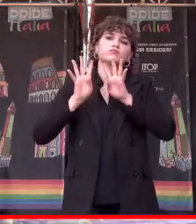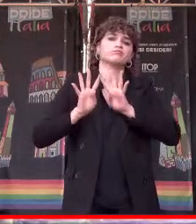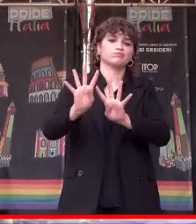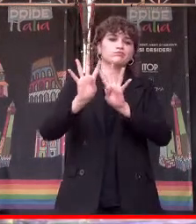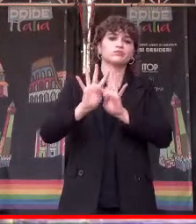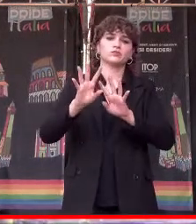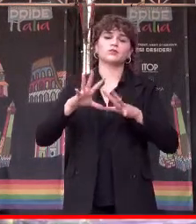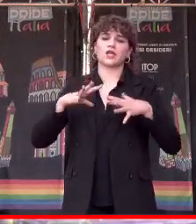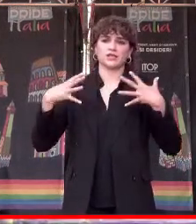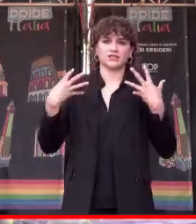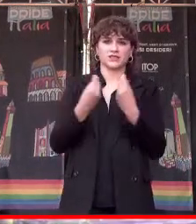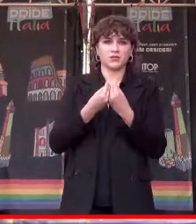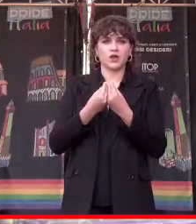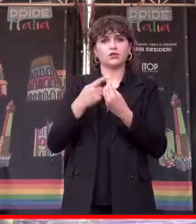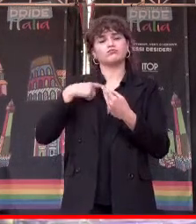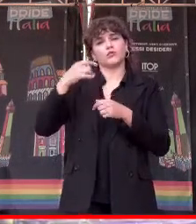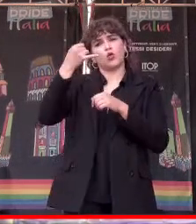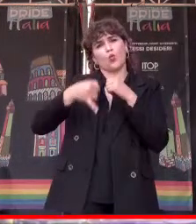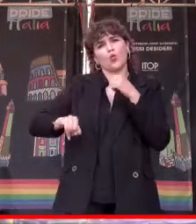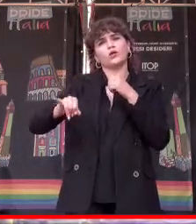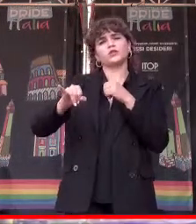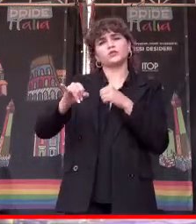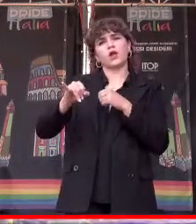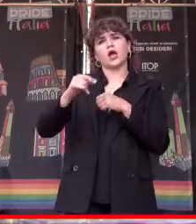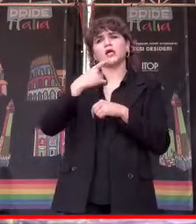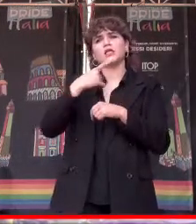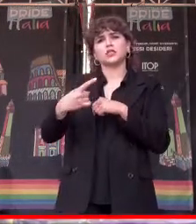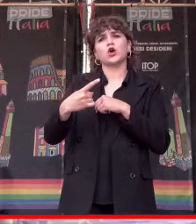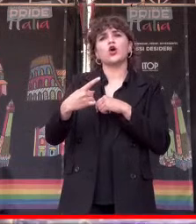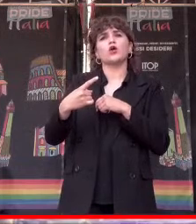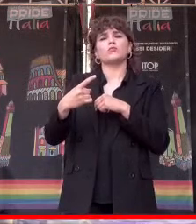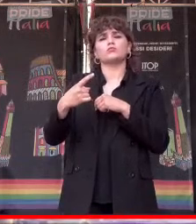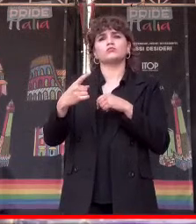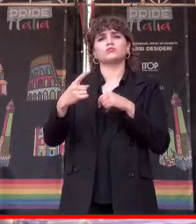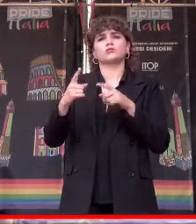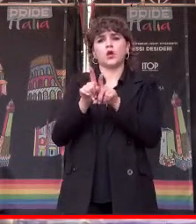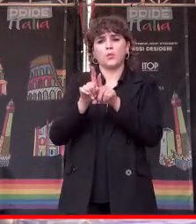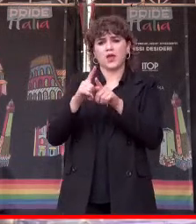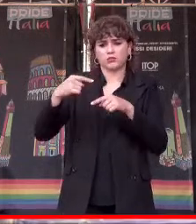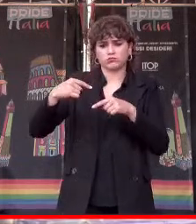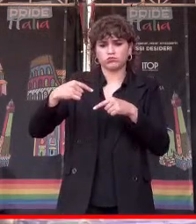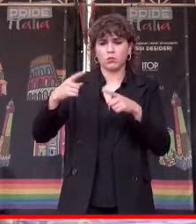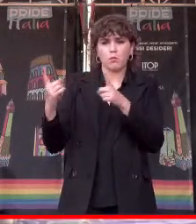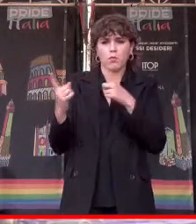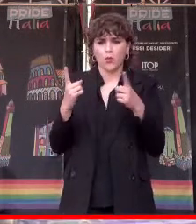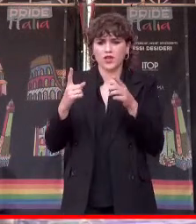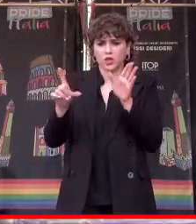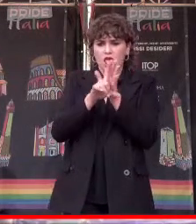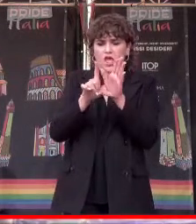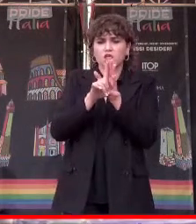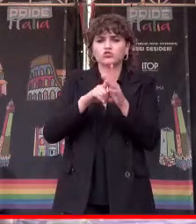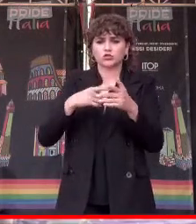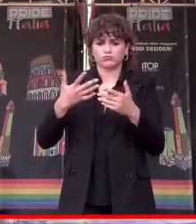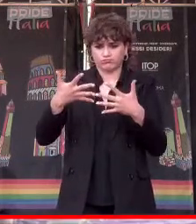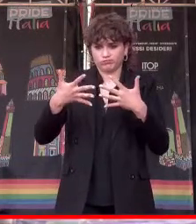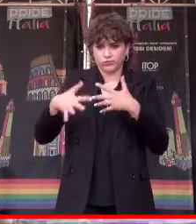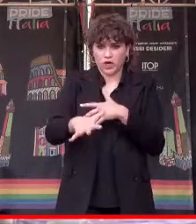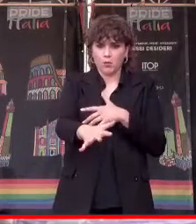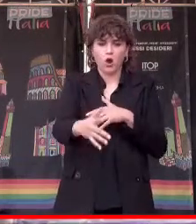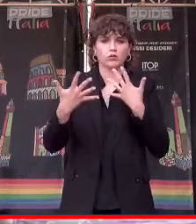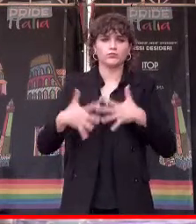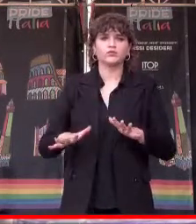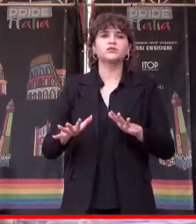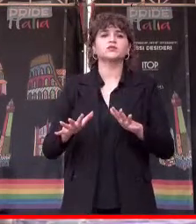come anche un po' come soddisfazione di una legislatura che va a finire, noi abbiamo rotto il simbolico sulle fragilità e